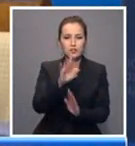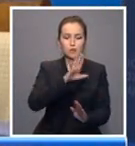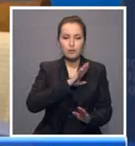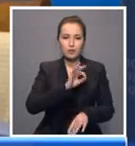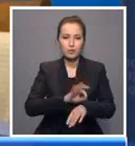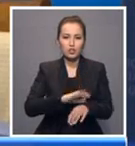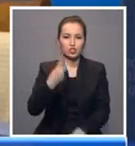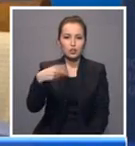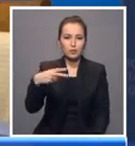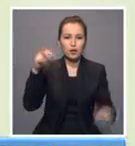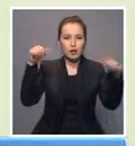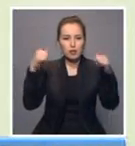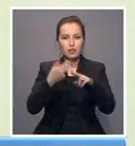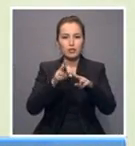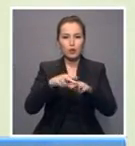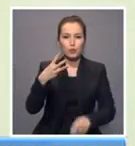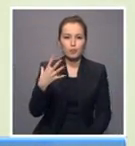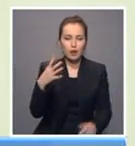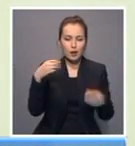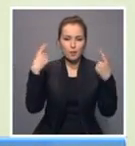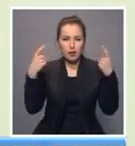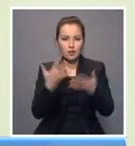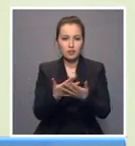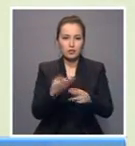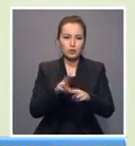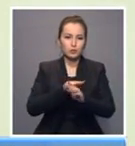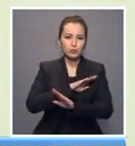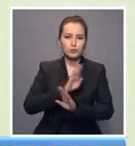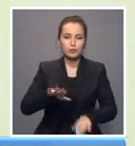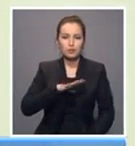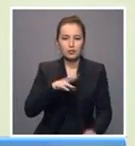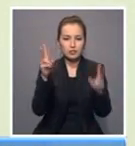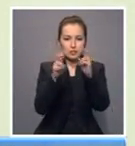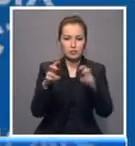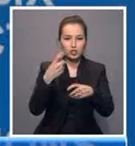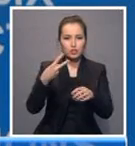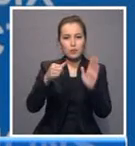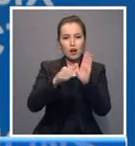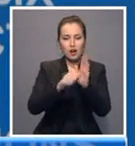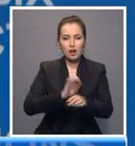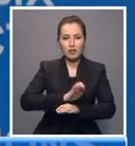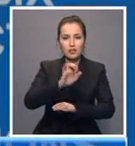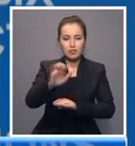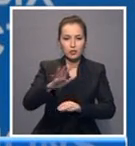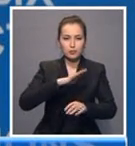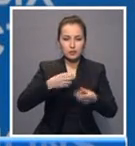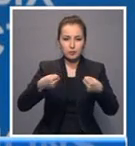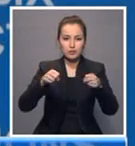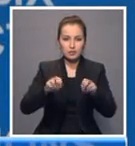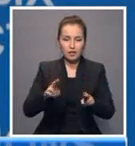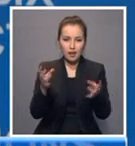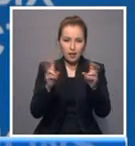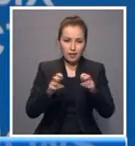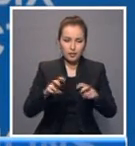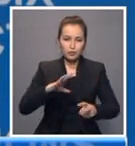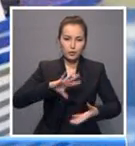сиыр, 20 бұзау және 35 ұсақ мал өлген. Қазір облыстық ветеринарлық зертханаға 26 сынама жолданып, оның алғашқысы бойынша